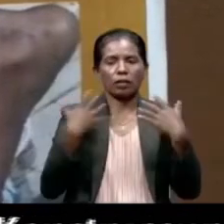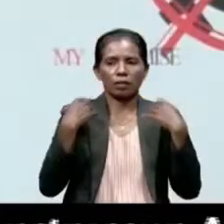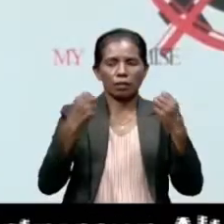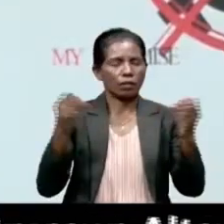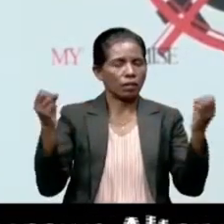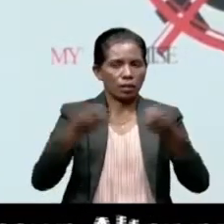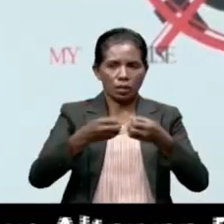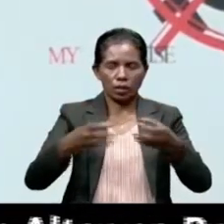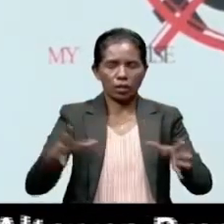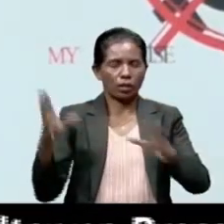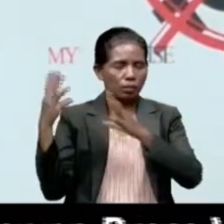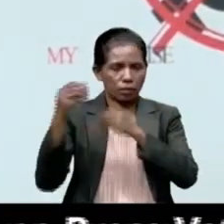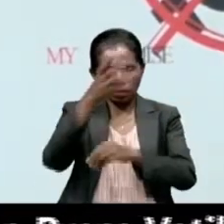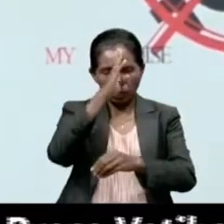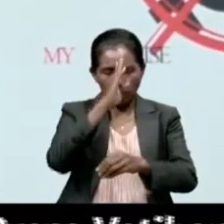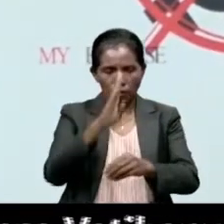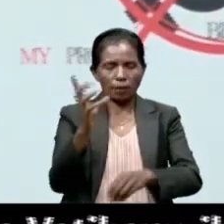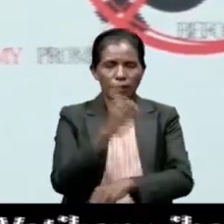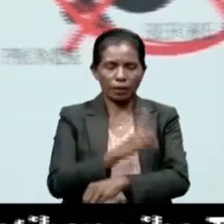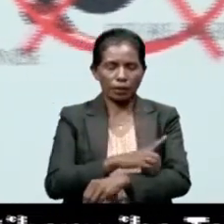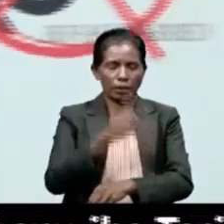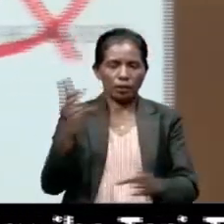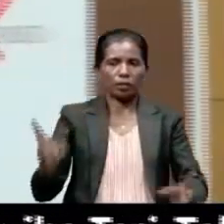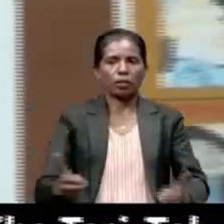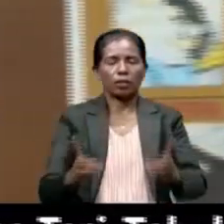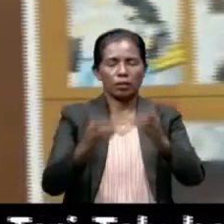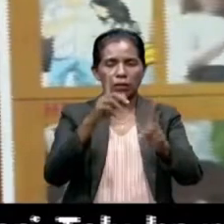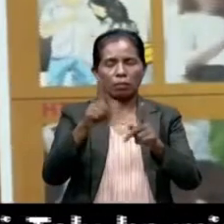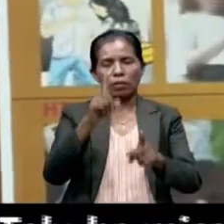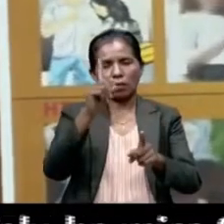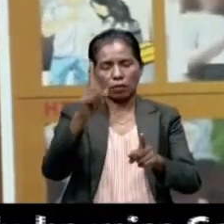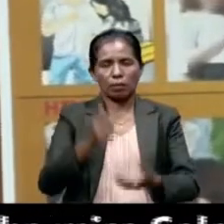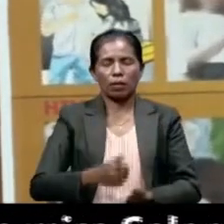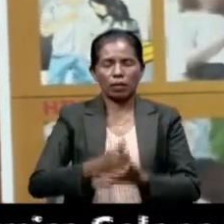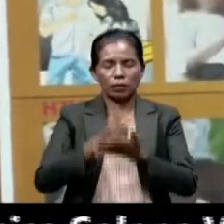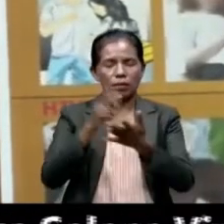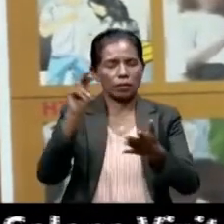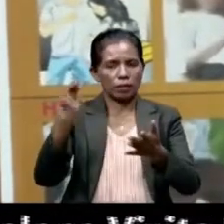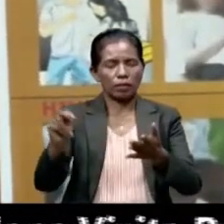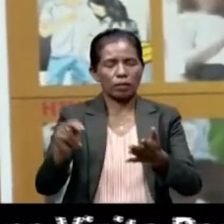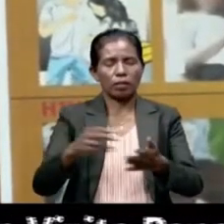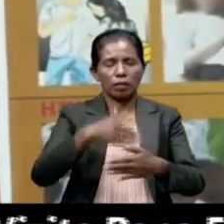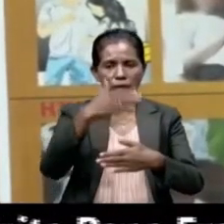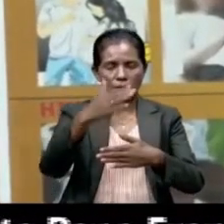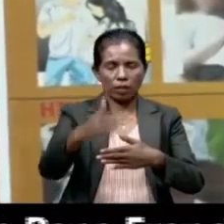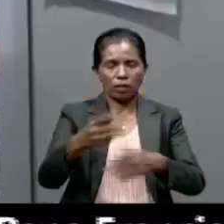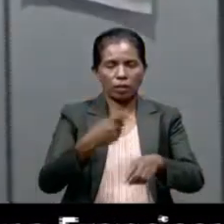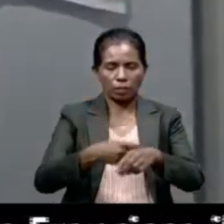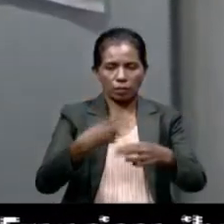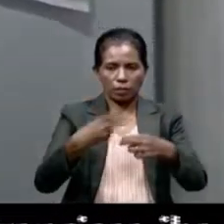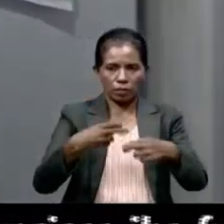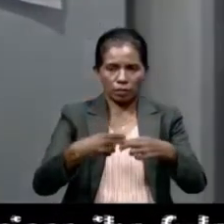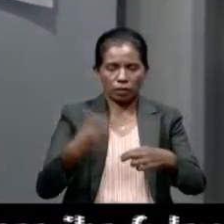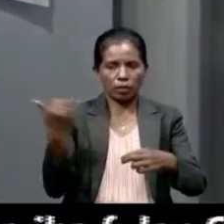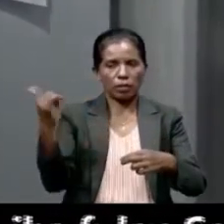con esperança ba maromba, kata cloron ruma se hasoro emediak, nebe bele ajuda nia hodi ultrapassa situação difícil nebe